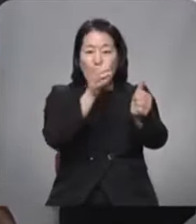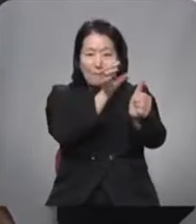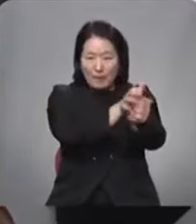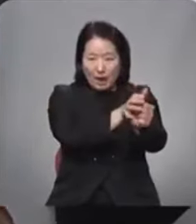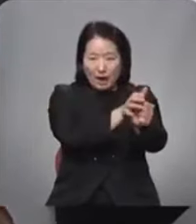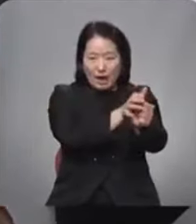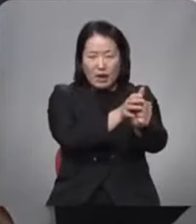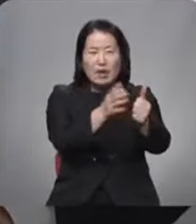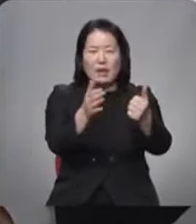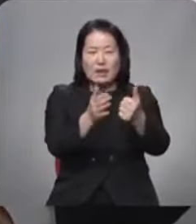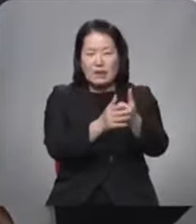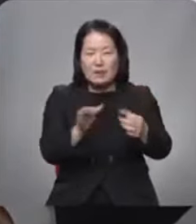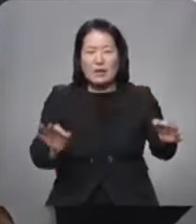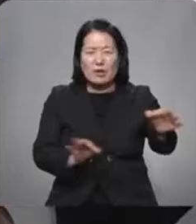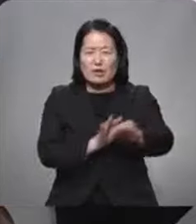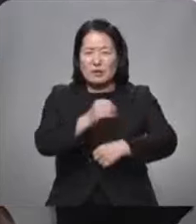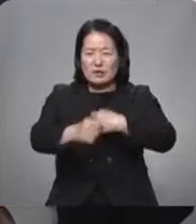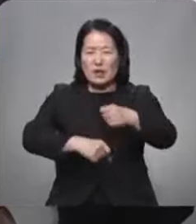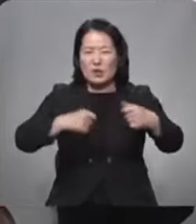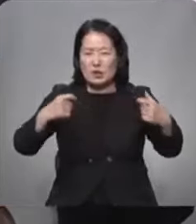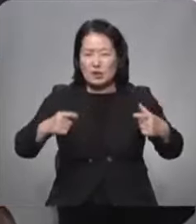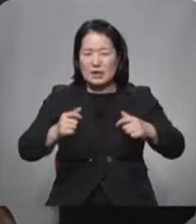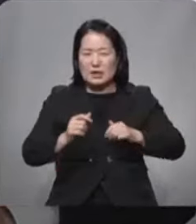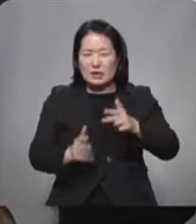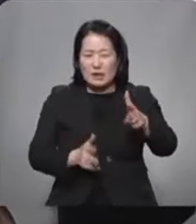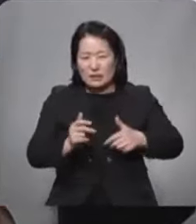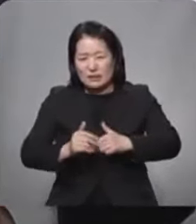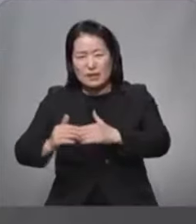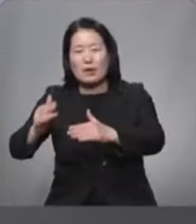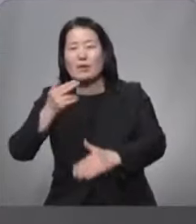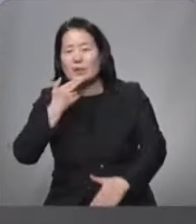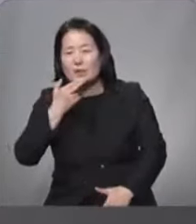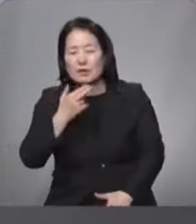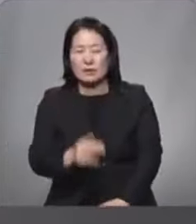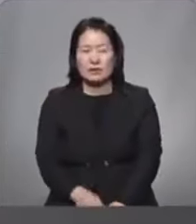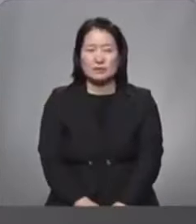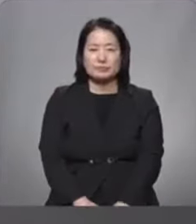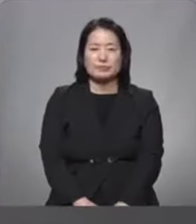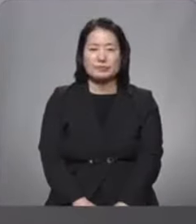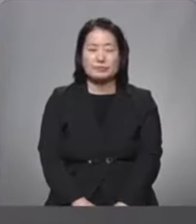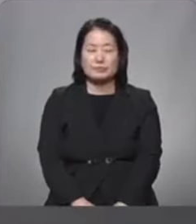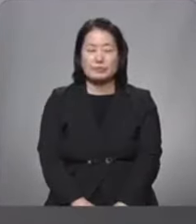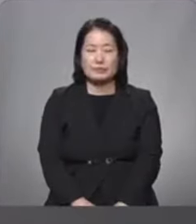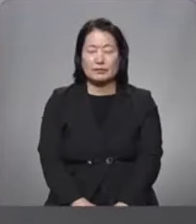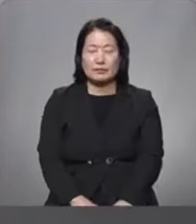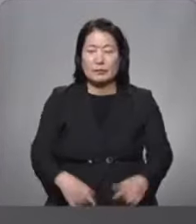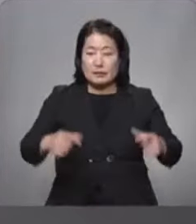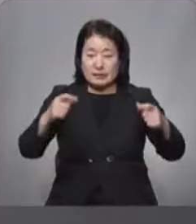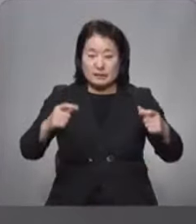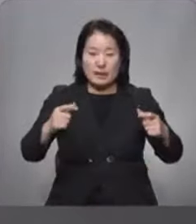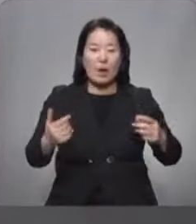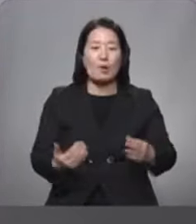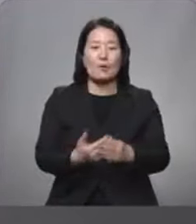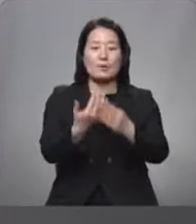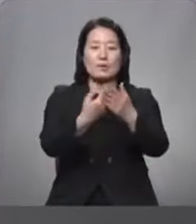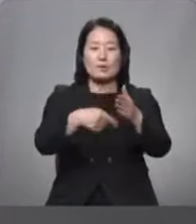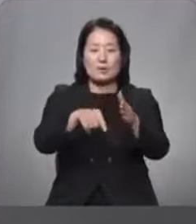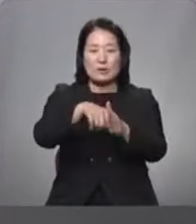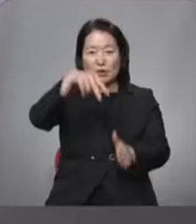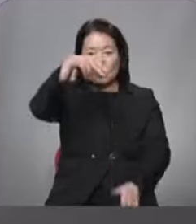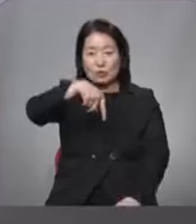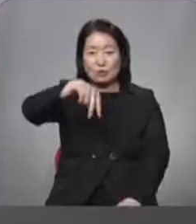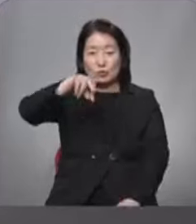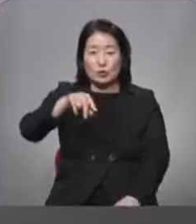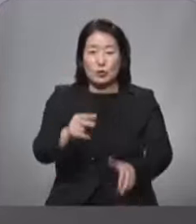보니까이 사업이 진행되지 않았고 만약에 그 당시에 우리가 막지 않았다면 두 후보는 지역 발전을 위한 수소산업 투자